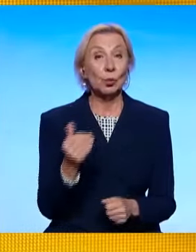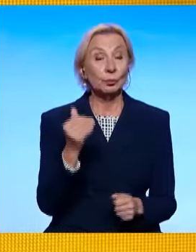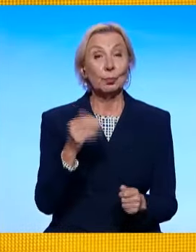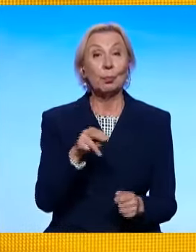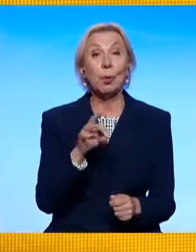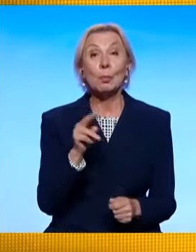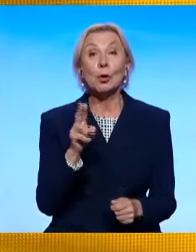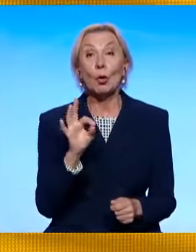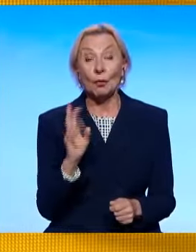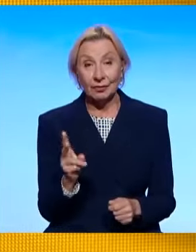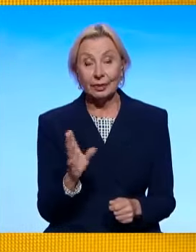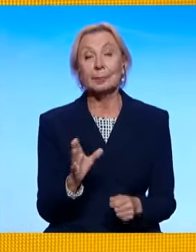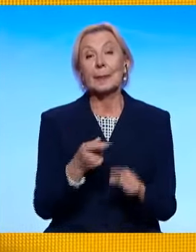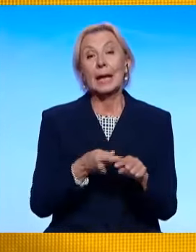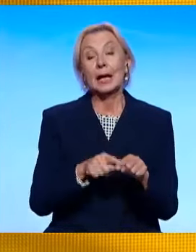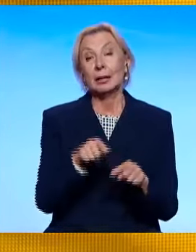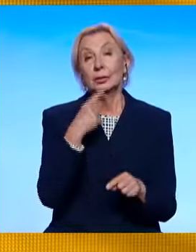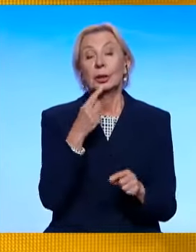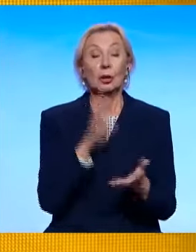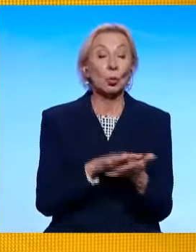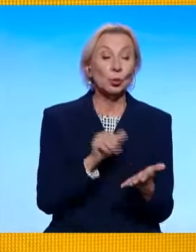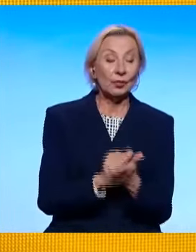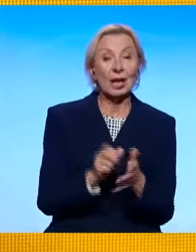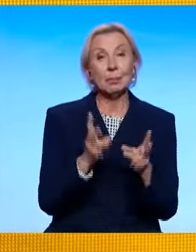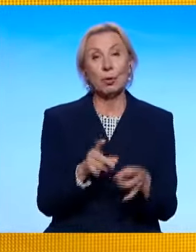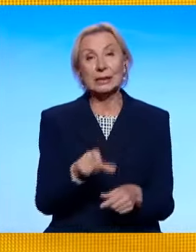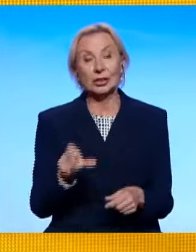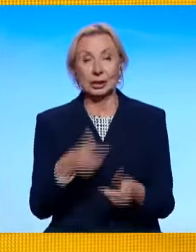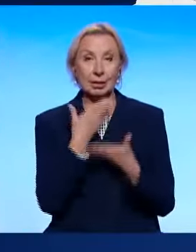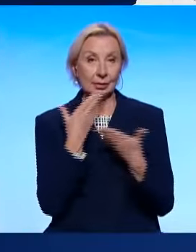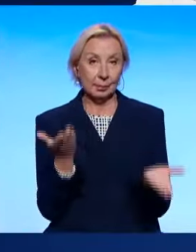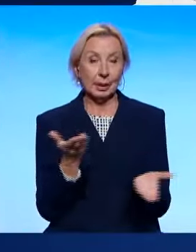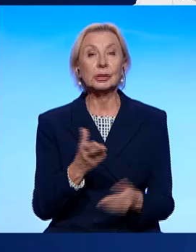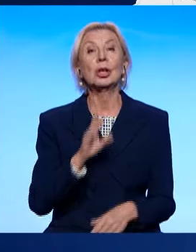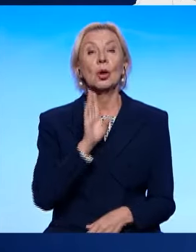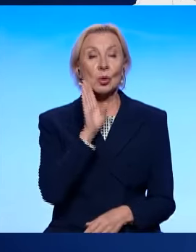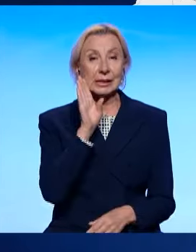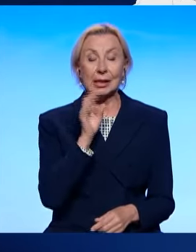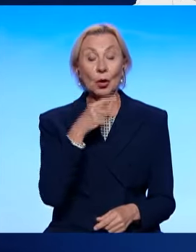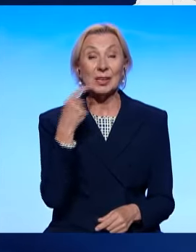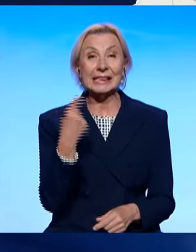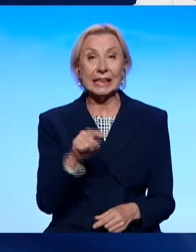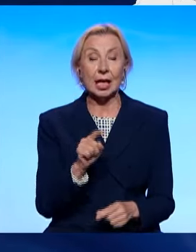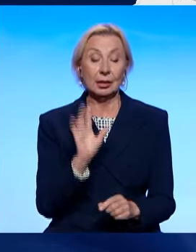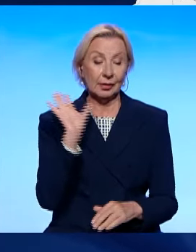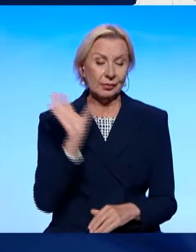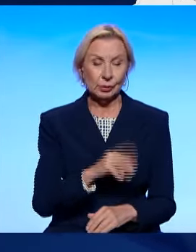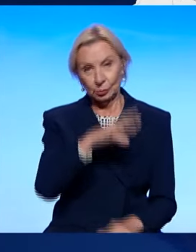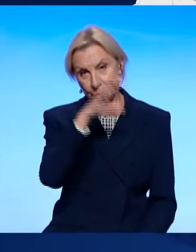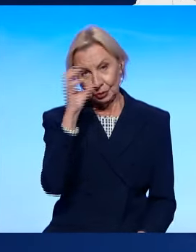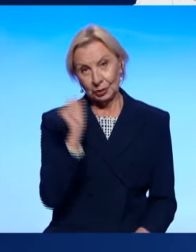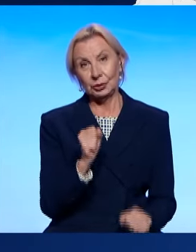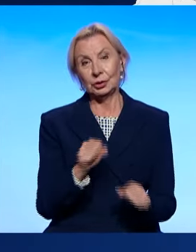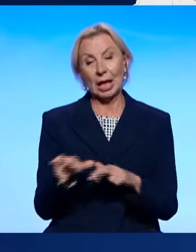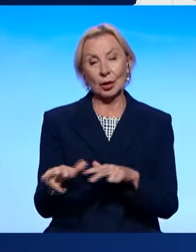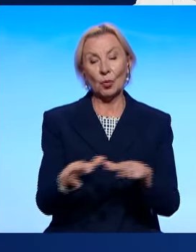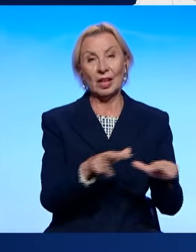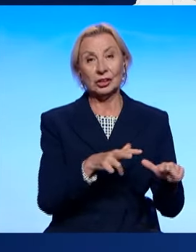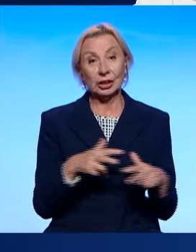даними, руйнувань та постраждалих немає. Росія знову цілу ніч атакувала шахедами. Повітряна тривога лунала